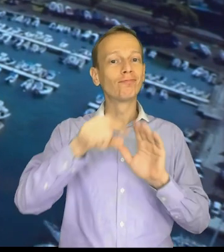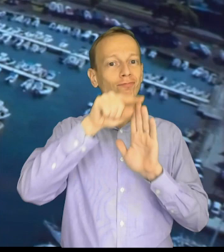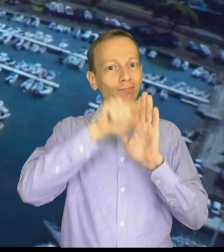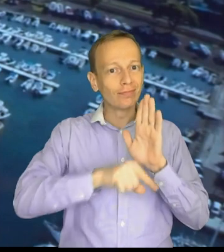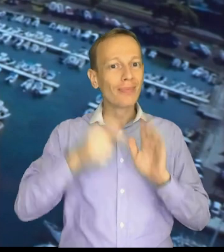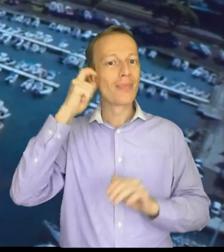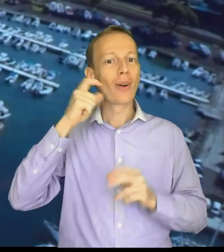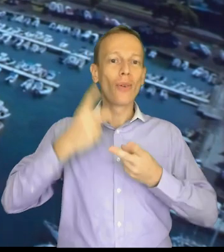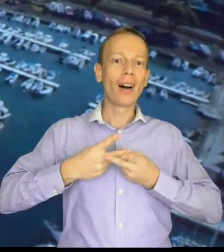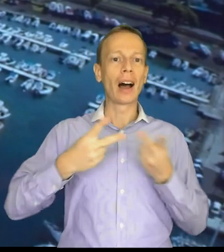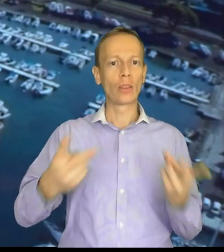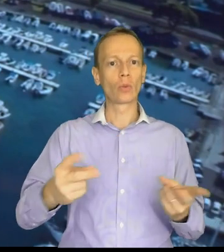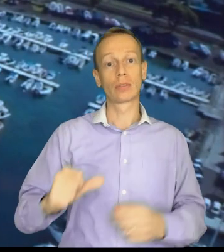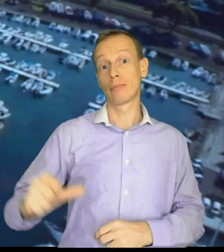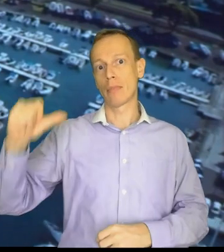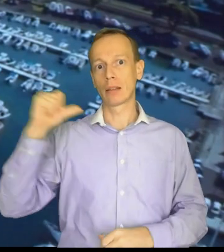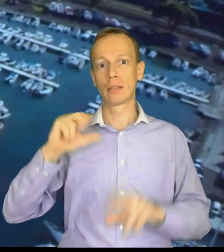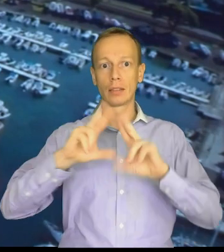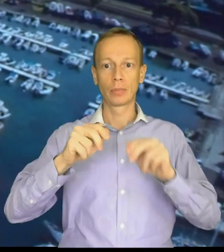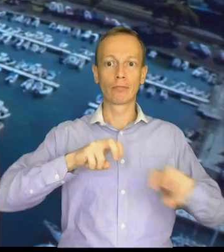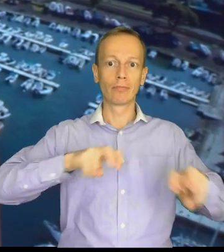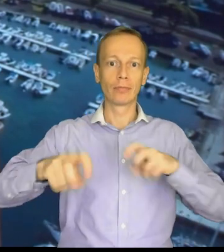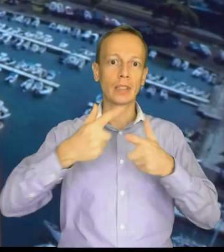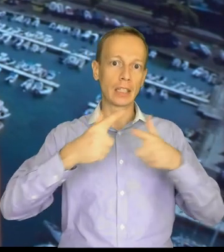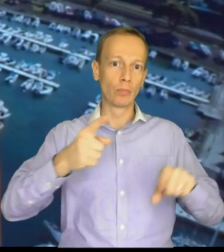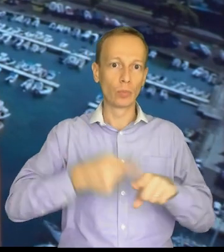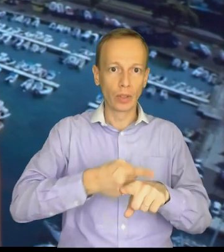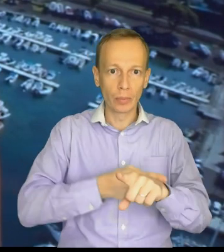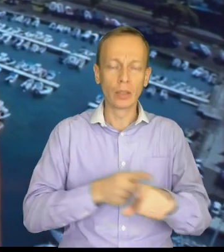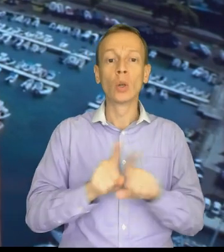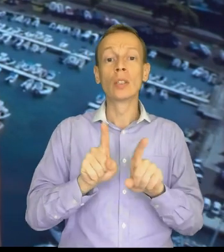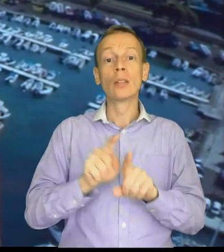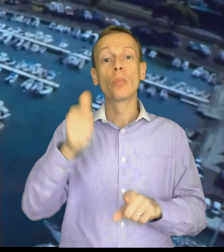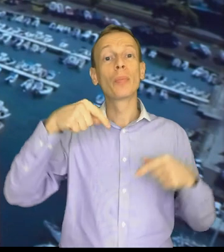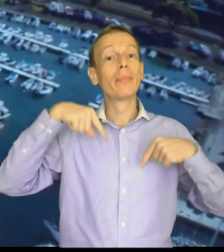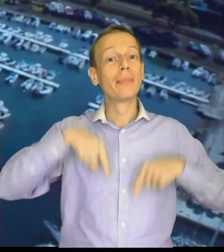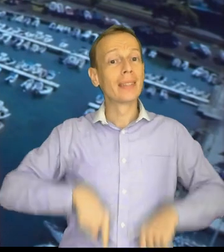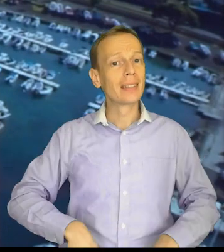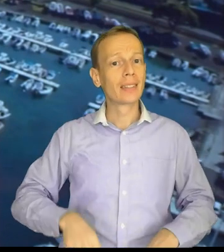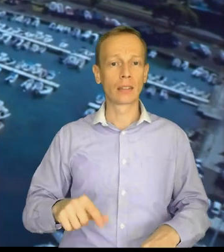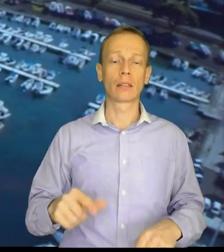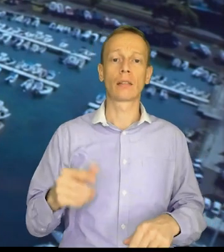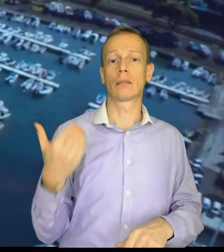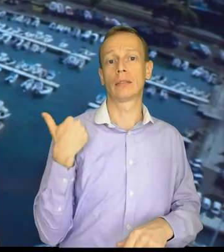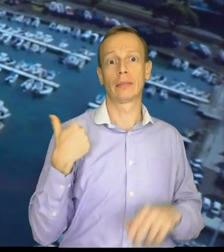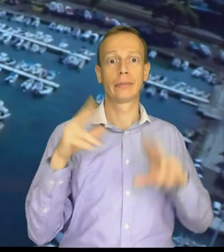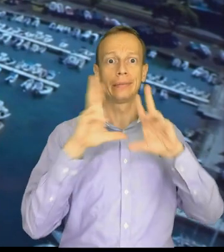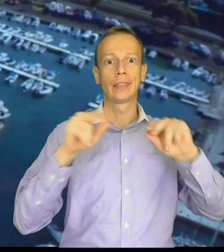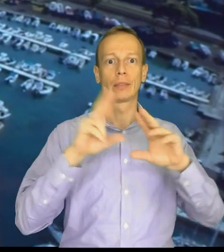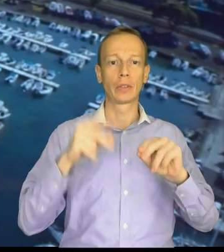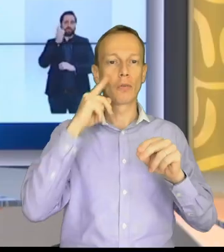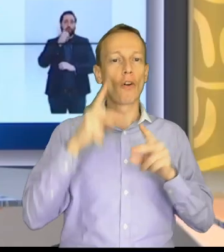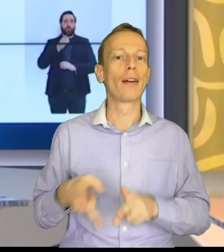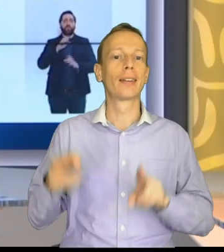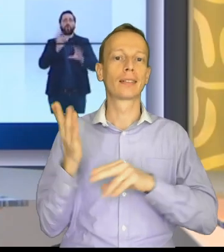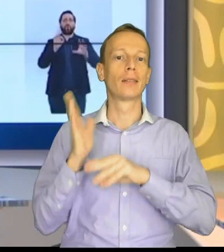Macron mardi dernier. Des modalités détaillées ce jeudi par le Premier ministre Jean Castex lors d'une conférence de presse. En voici un extrait.